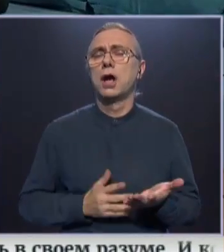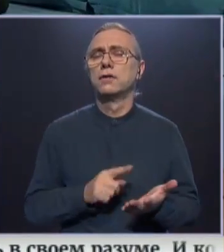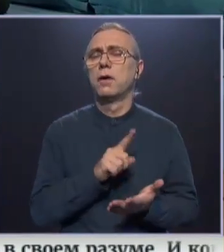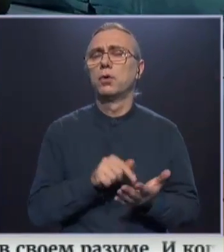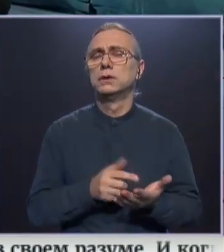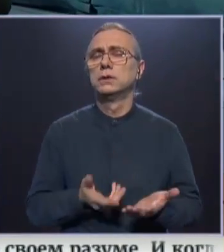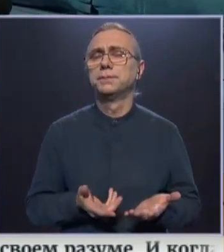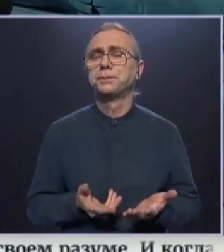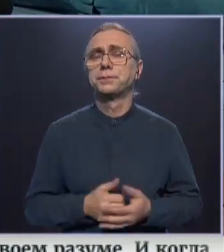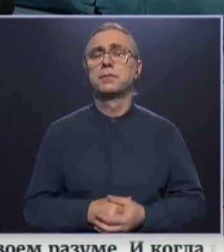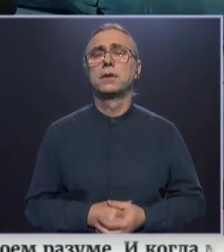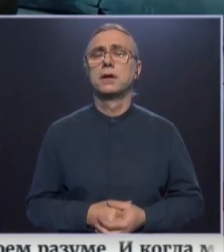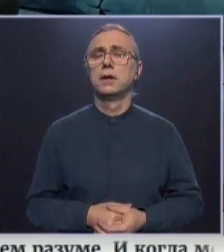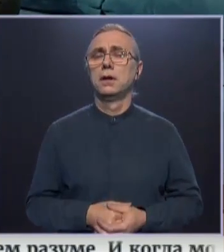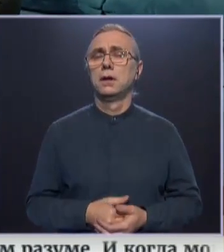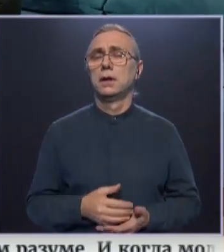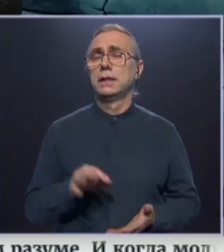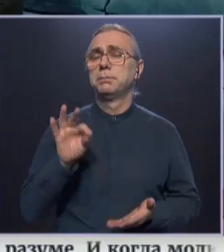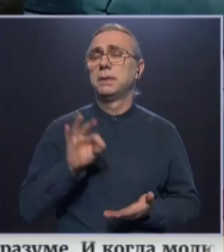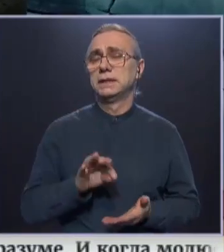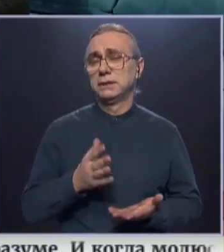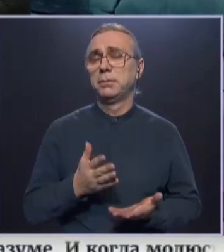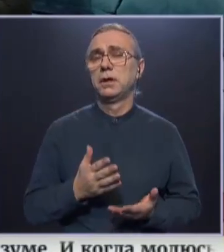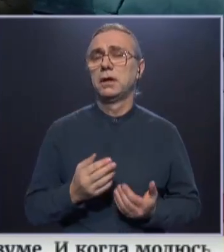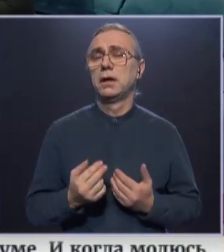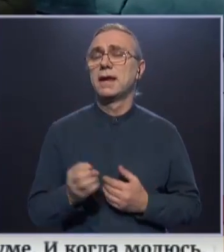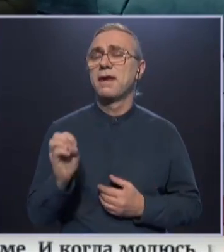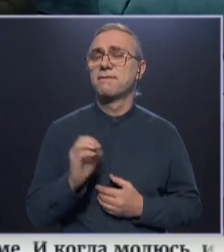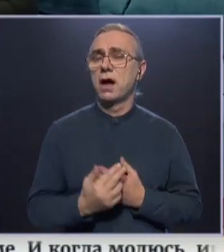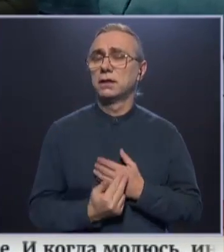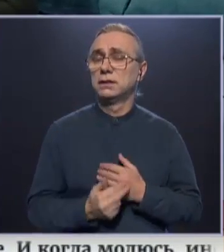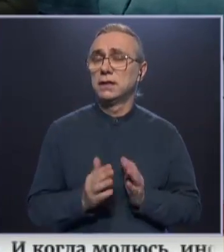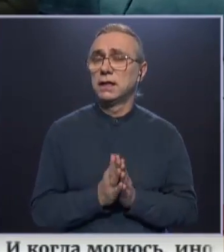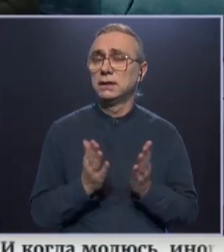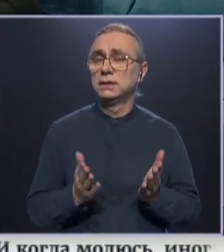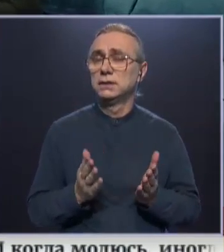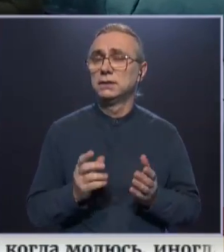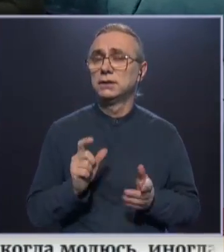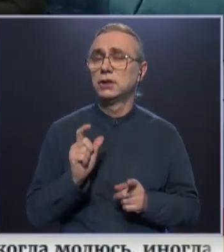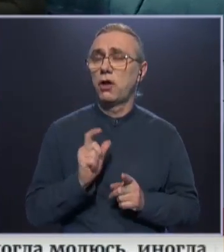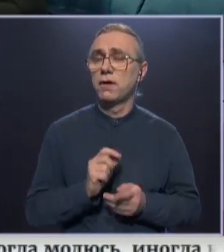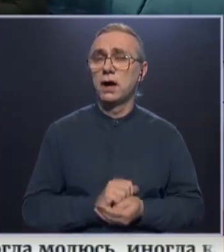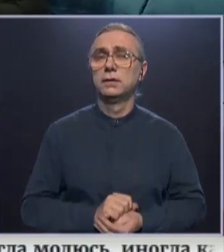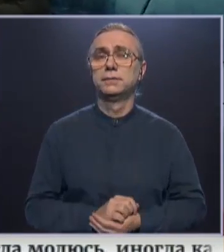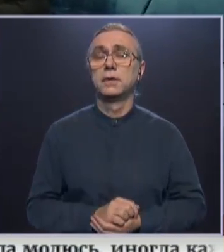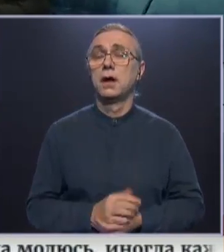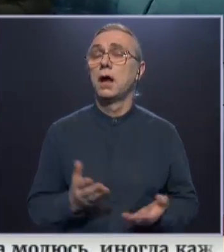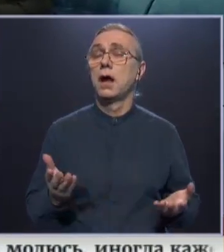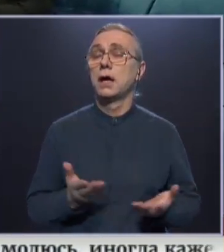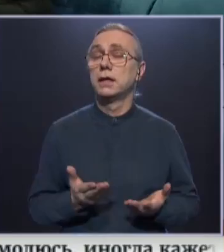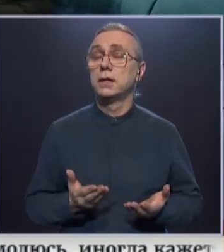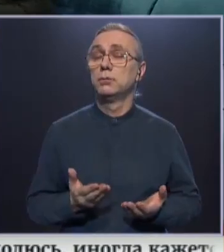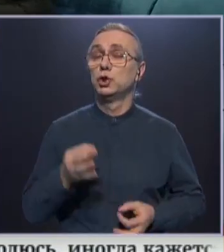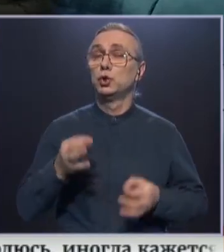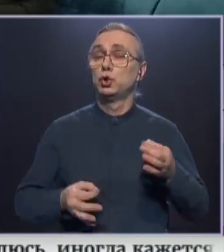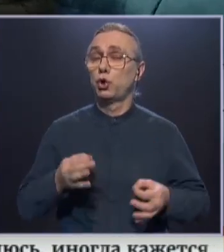общий принцип. Мы евангельские слова знаем, каким судом вы судите, так вас будут